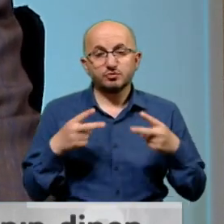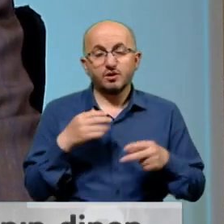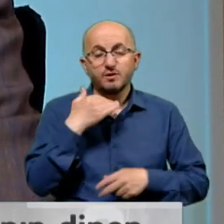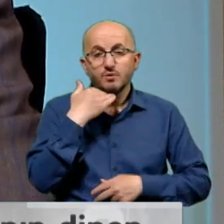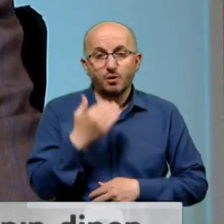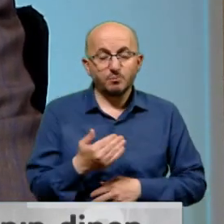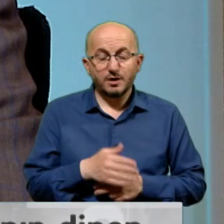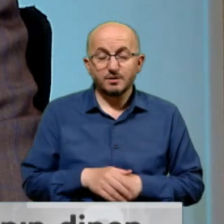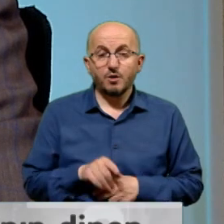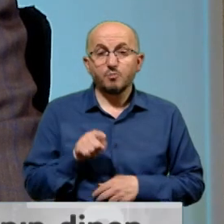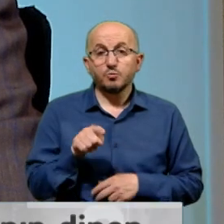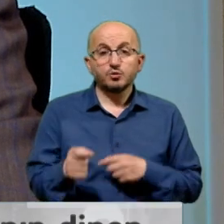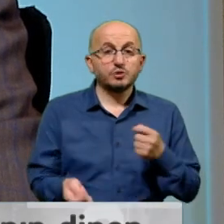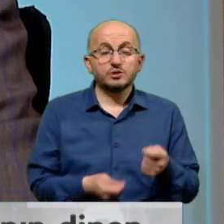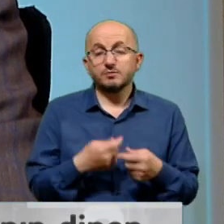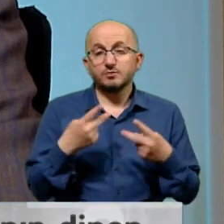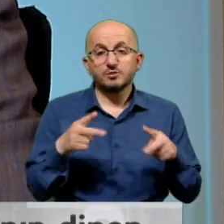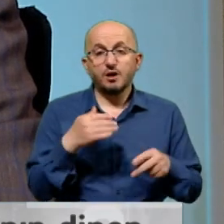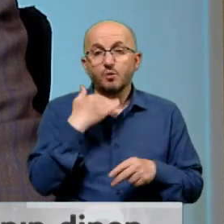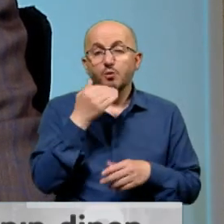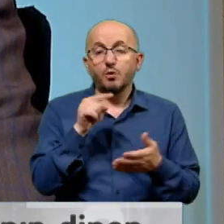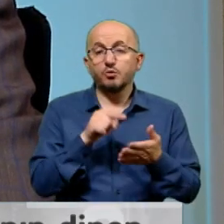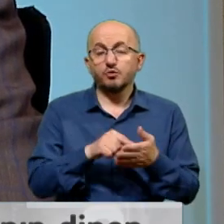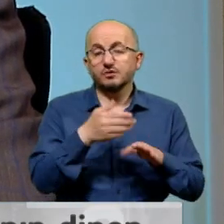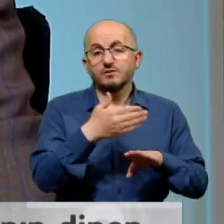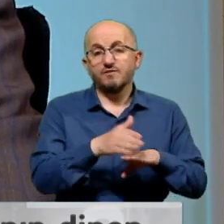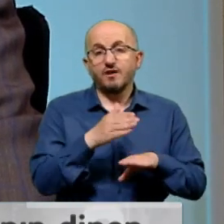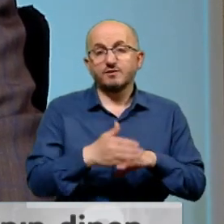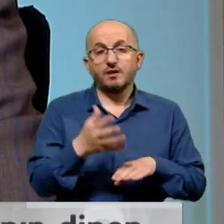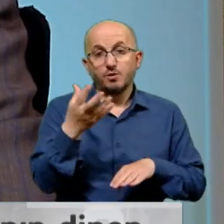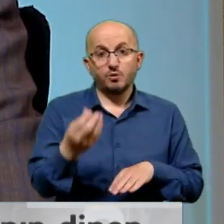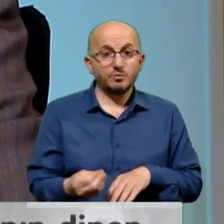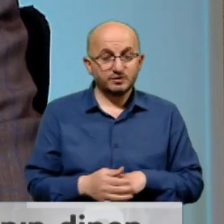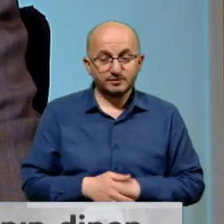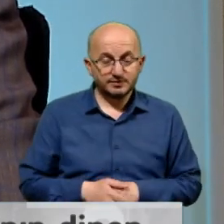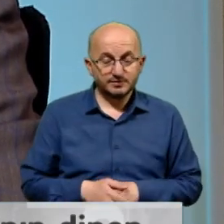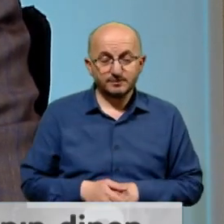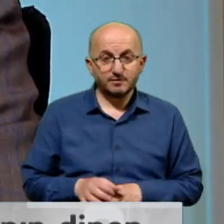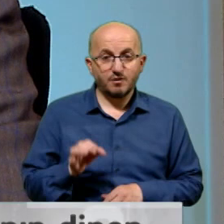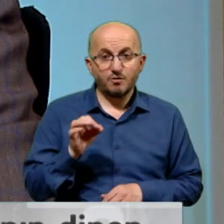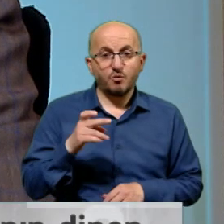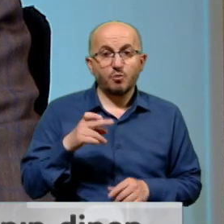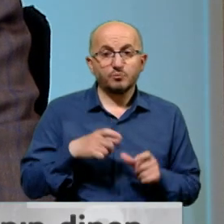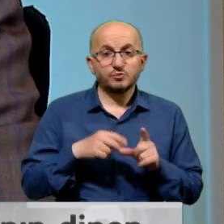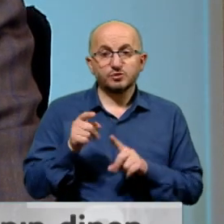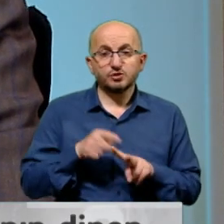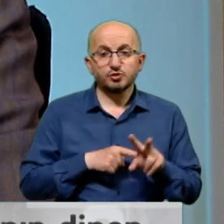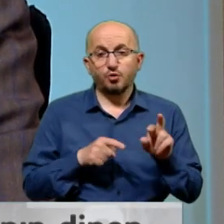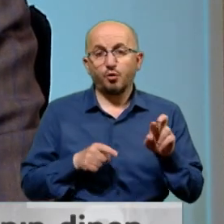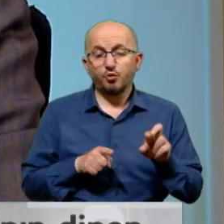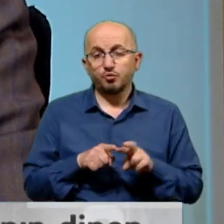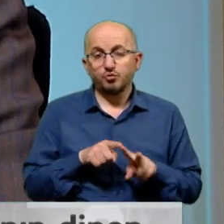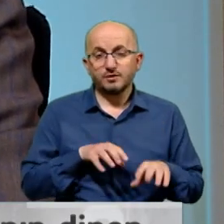olmaz bu işlemi caiz olmayan nokta neresidir vadeli olmasıdır opsiyon kısmı ise hem